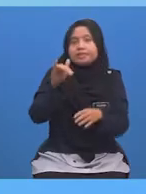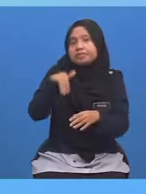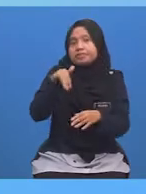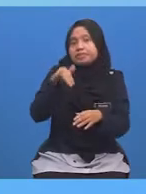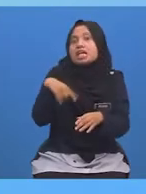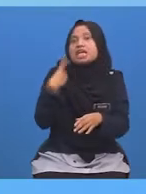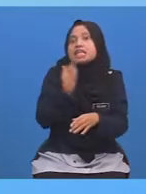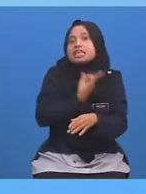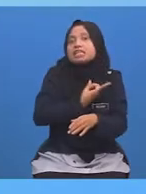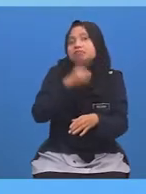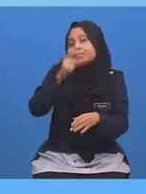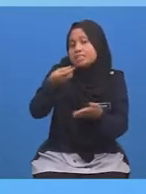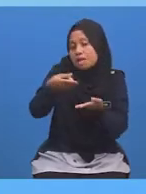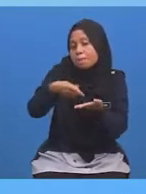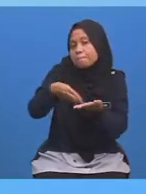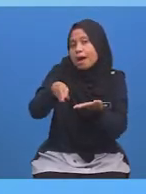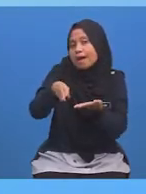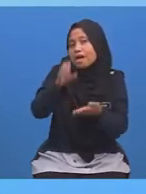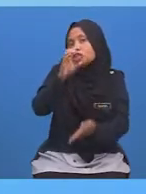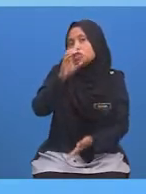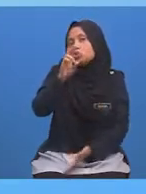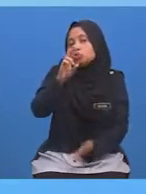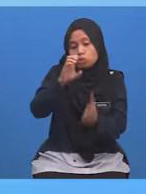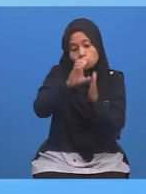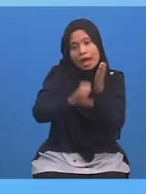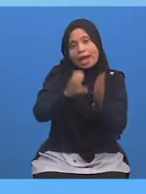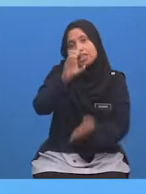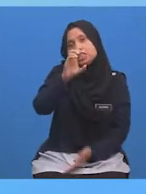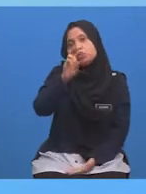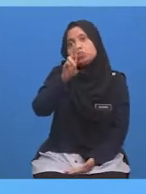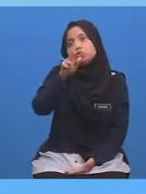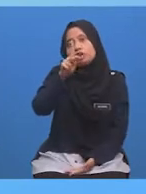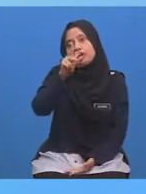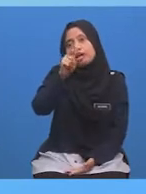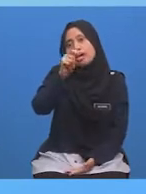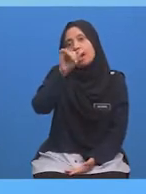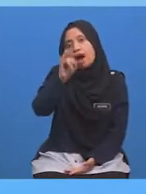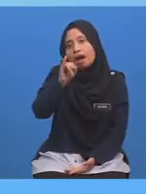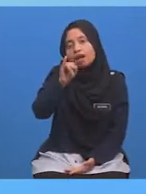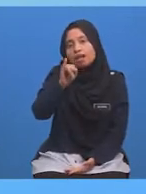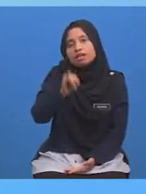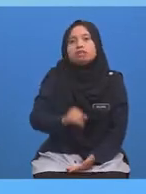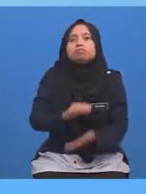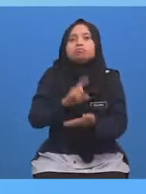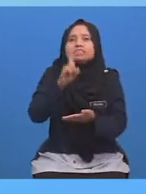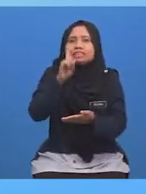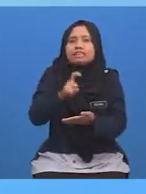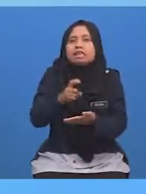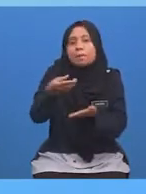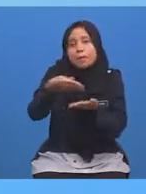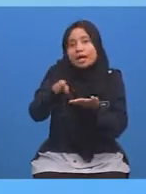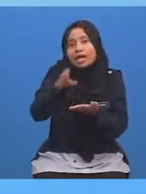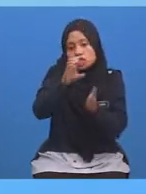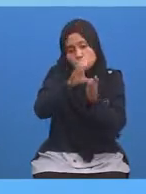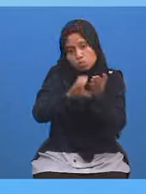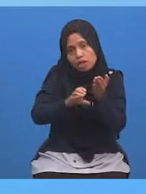Ya, kita kena bayar cukai. Dalam kes ini, kedua-dua jenis syarikat ini perlu